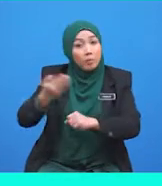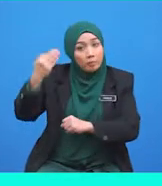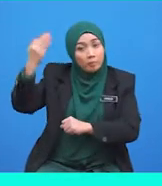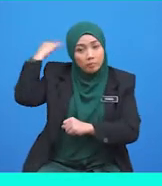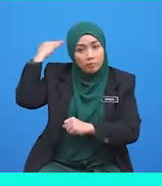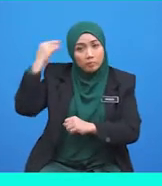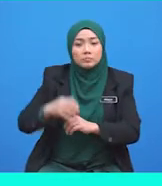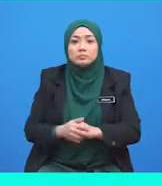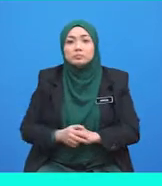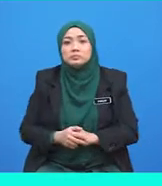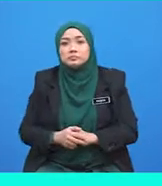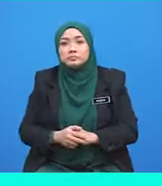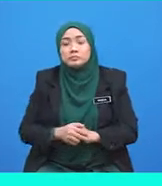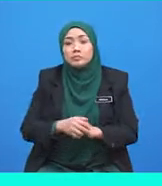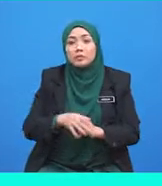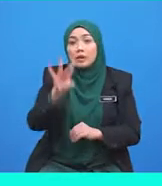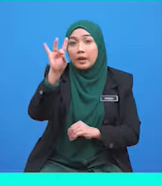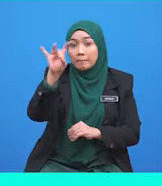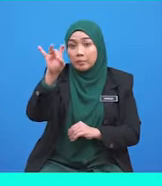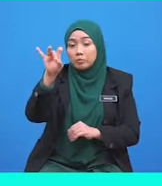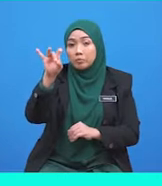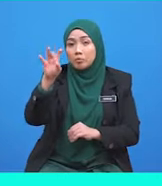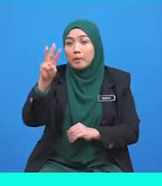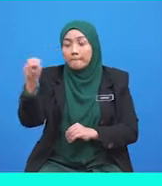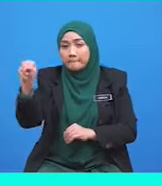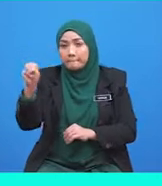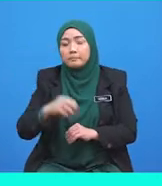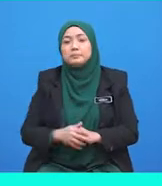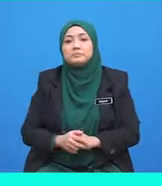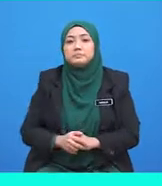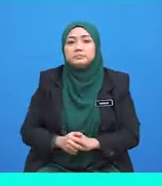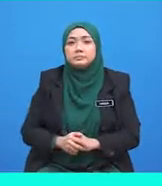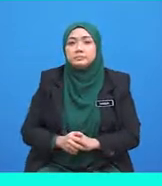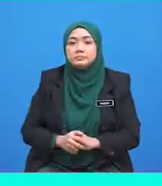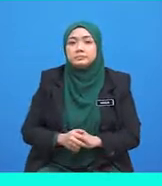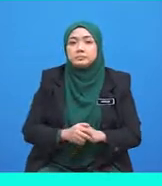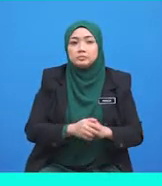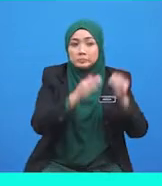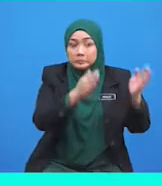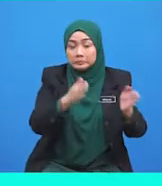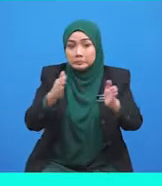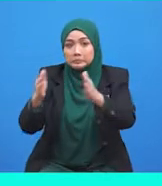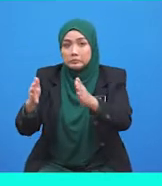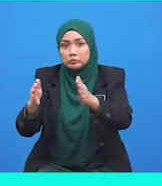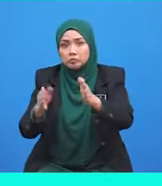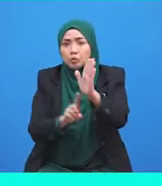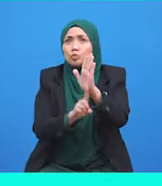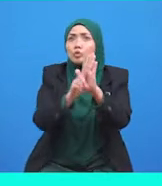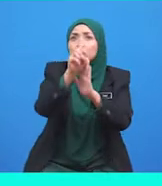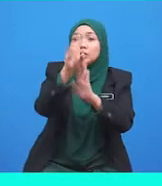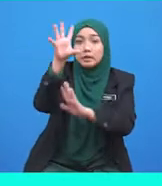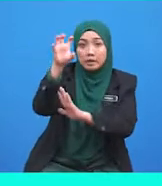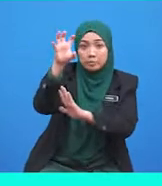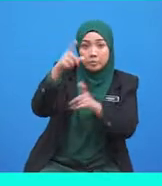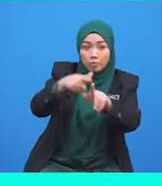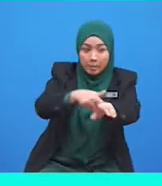anaknya Titus pada tahun 80 Masihi. Struktur Colosseum mempunyai ketinggian mencapai 50